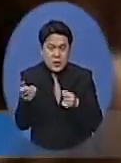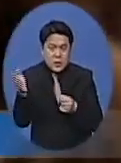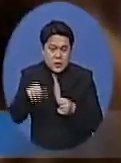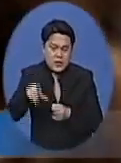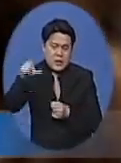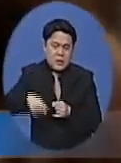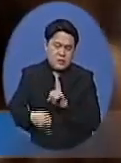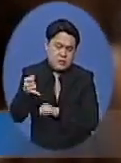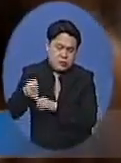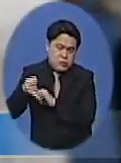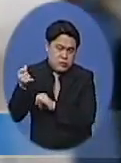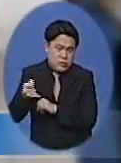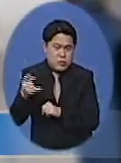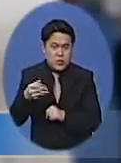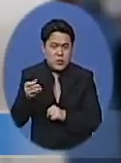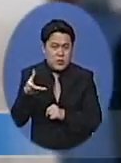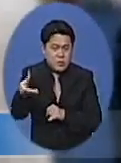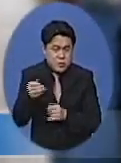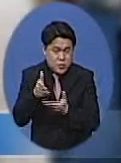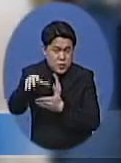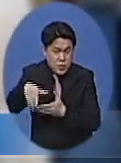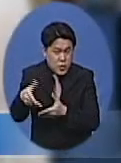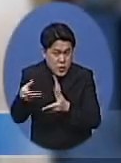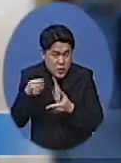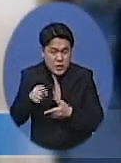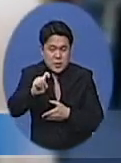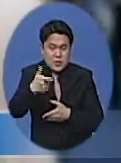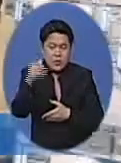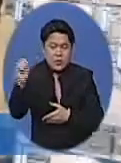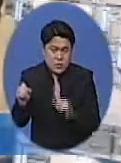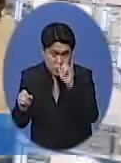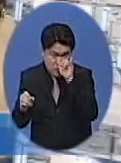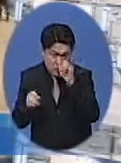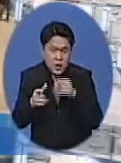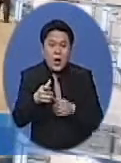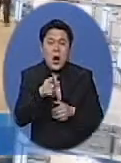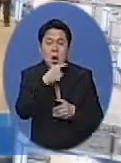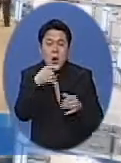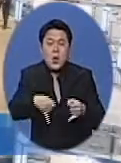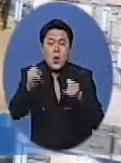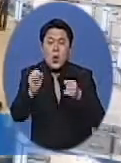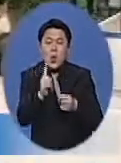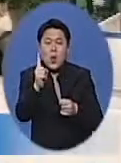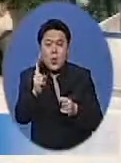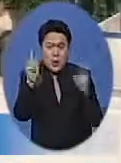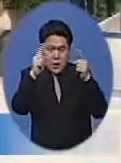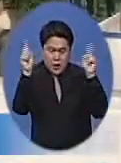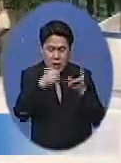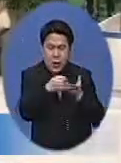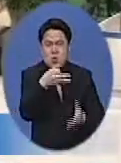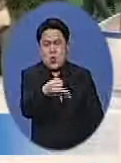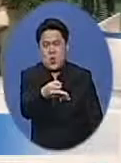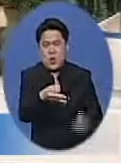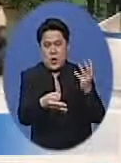카드 연체도 16%가량이 있었습니다. 빚을 진 주요 원인은 등록금과 학비가 32%로